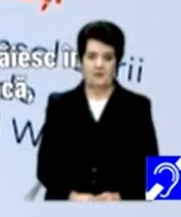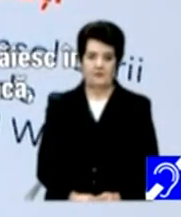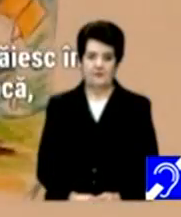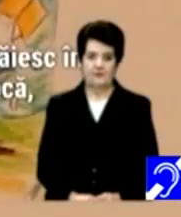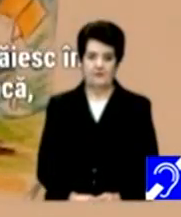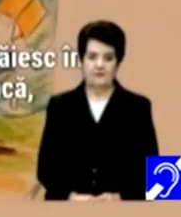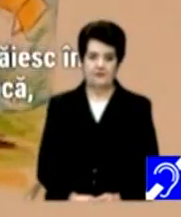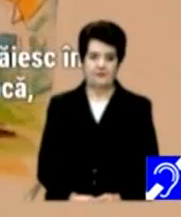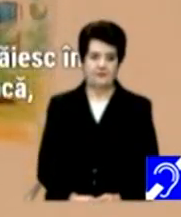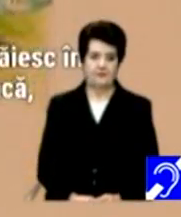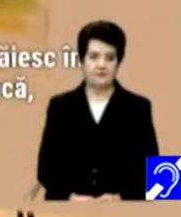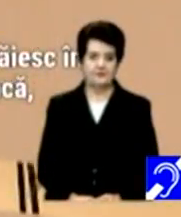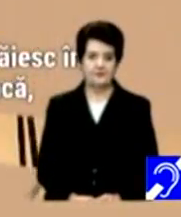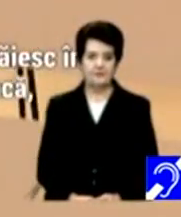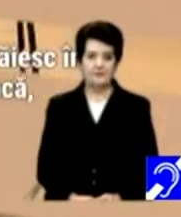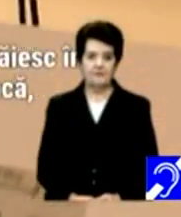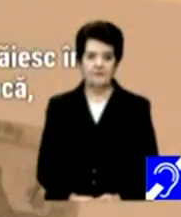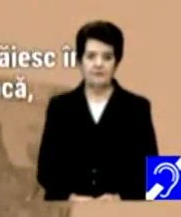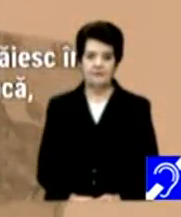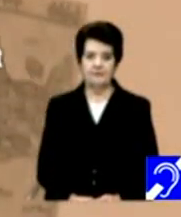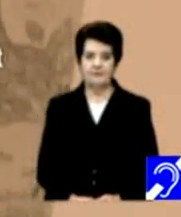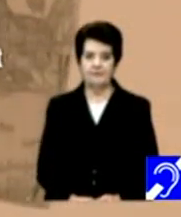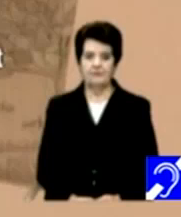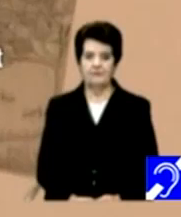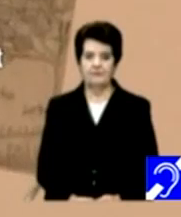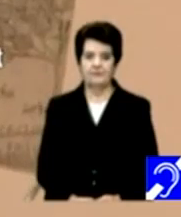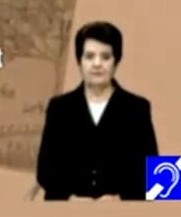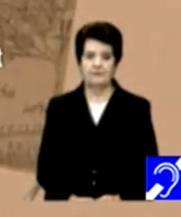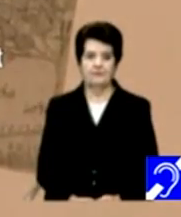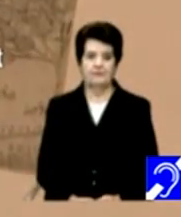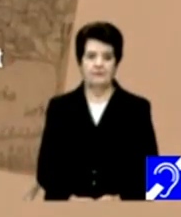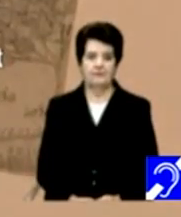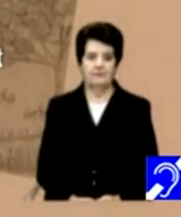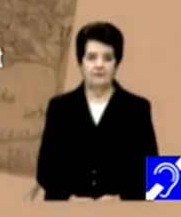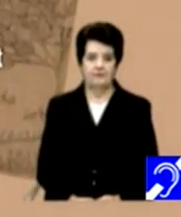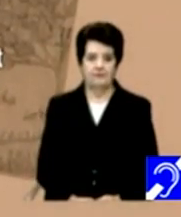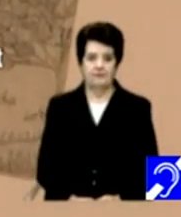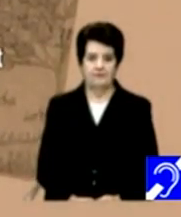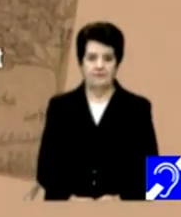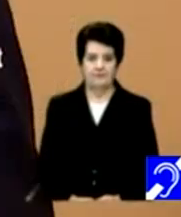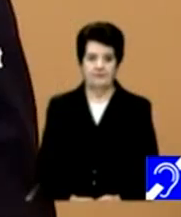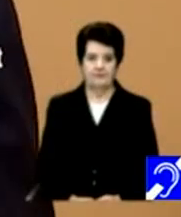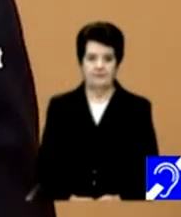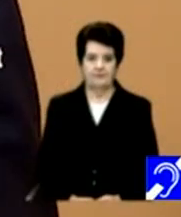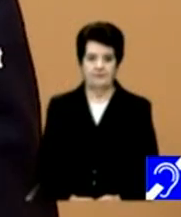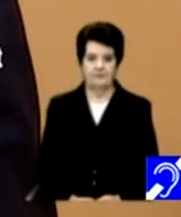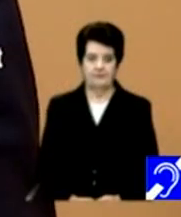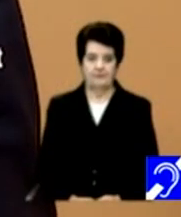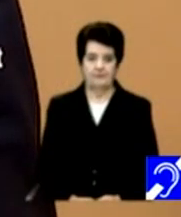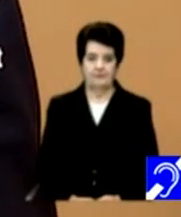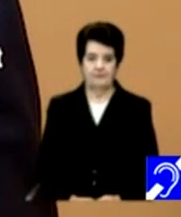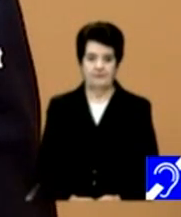integrate, to find work, to be advised on living conditions.